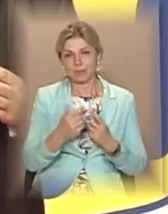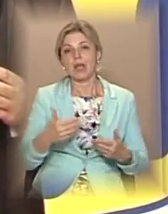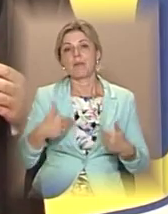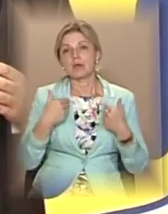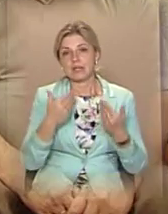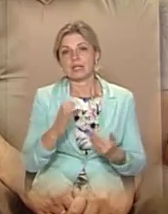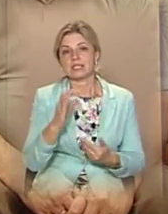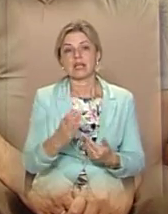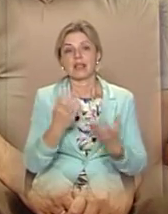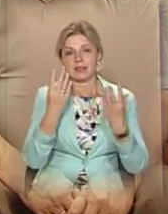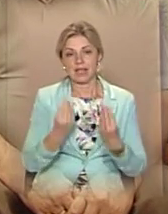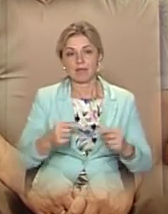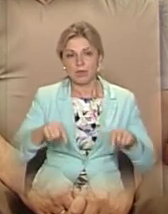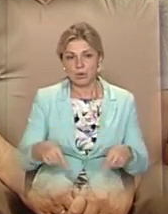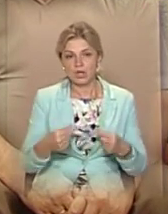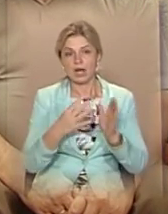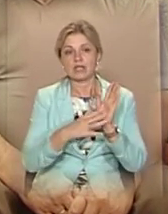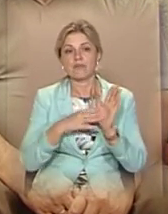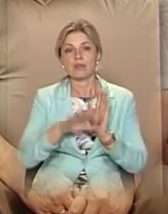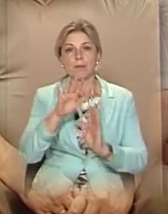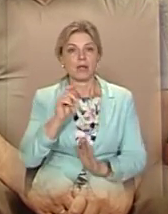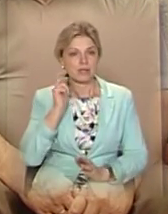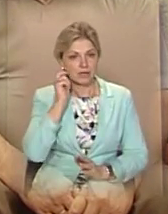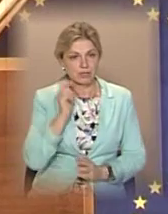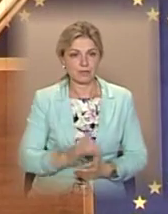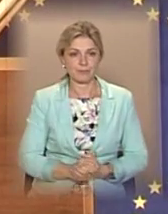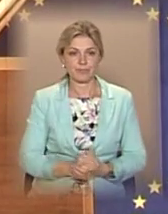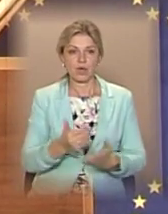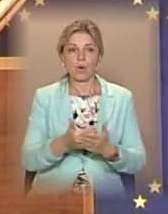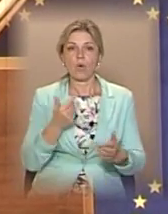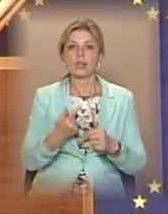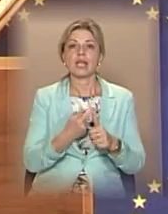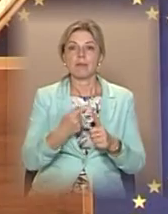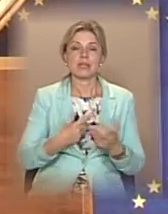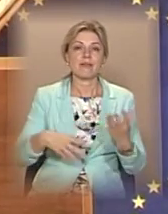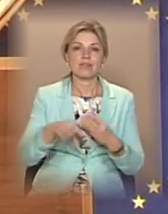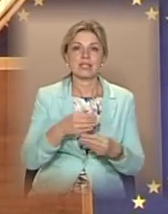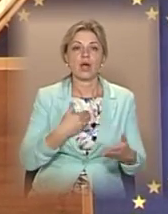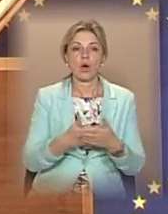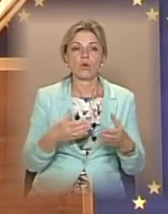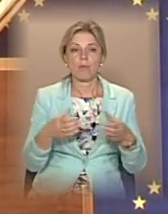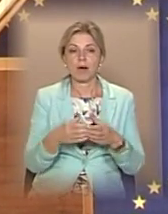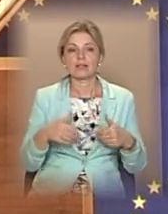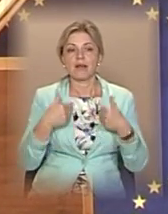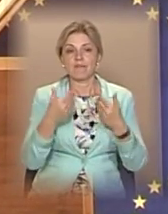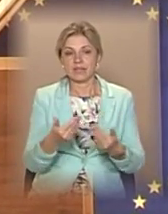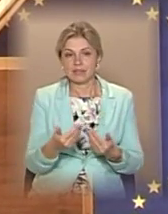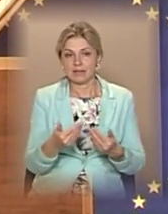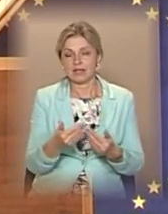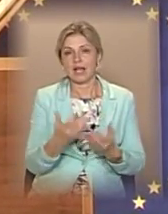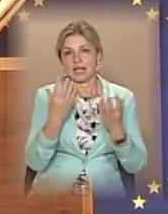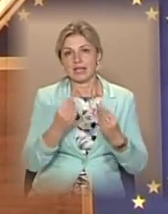днем народження, 95-ї річниці. Від імені усієї громади вітаємо з днем народження